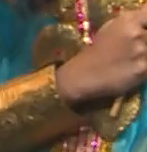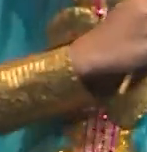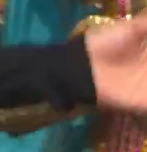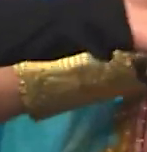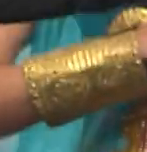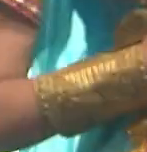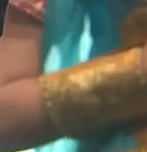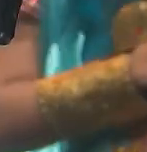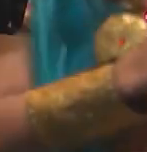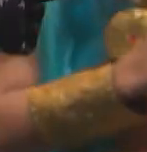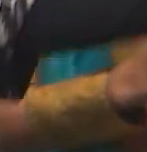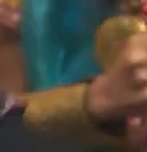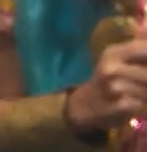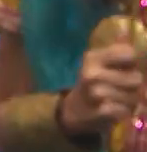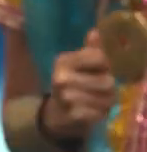Indonesia